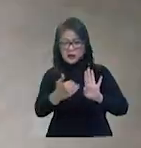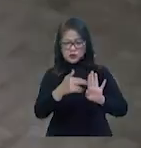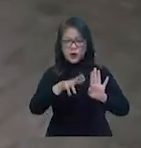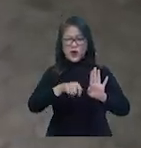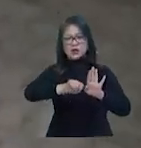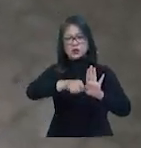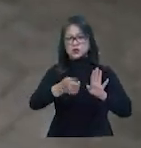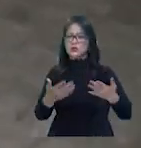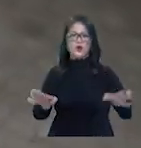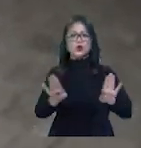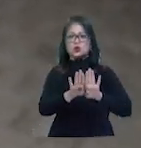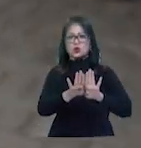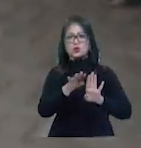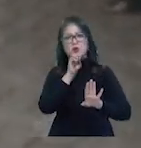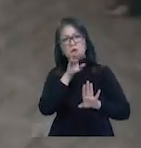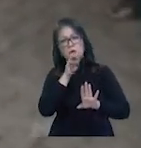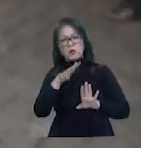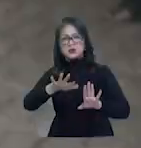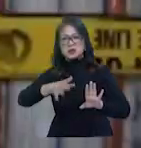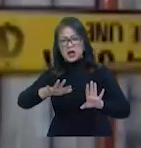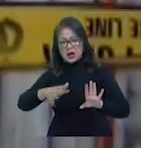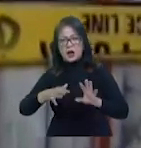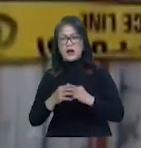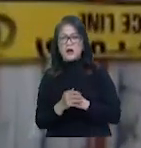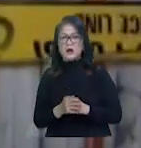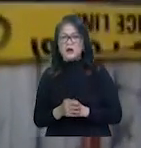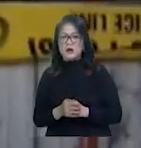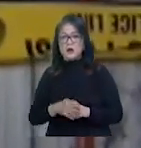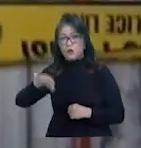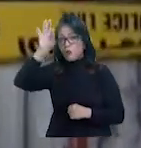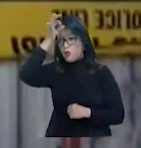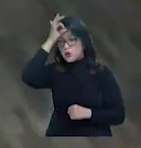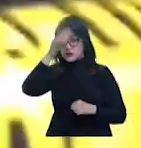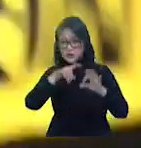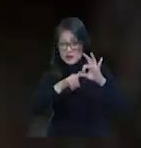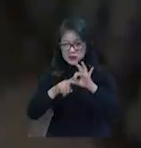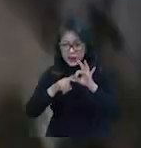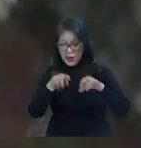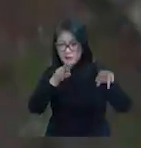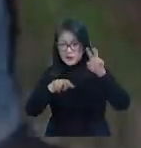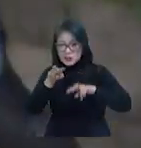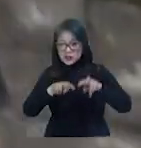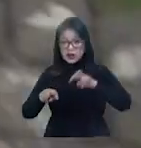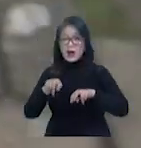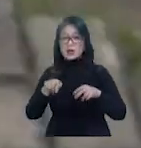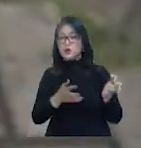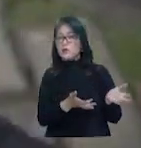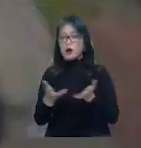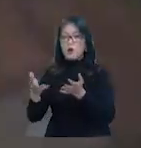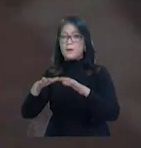gitu. Polisi yang tiba di lokasi langsung menggelar olah TKP awal dan mengambil beberapa sampel material untuk keperluan